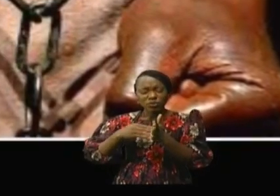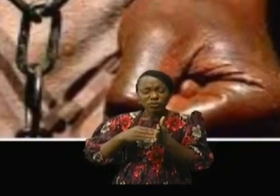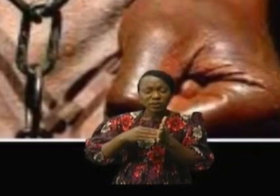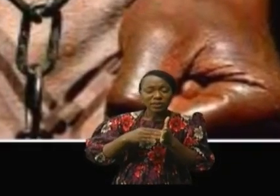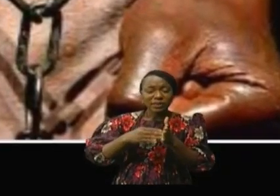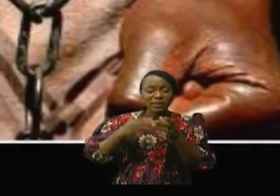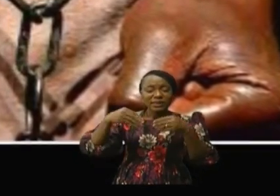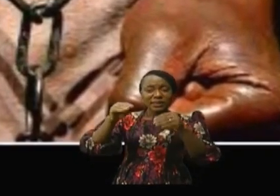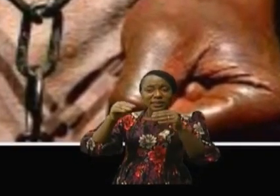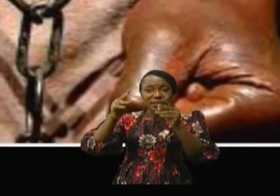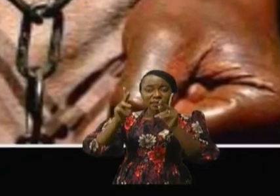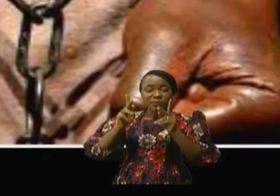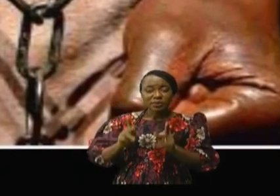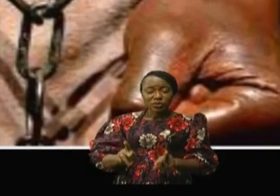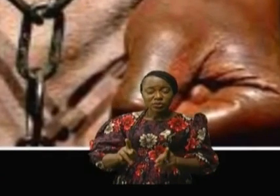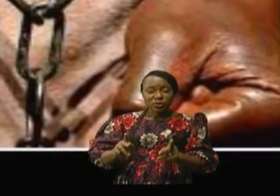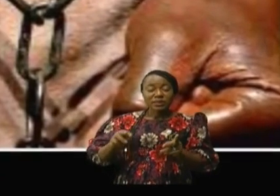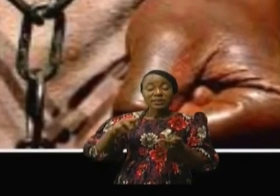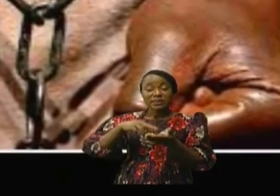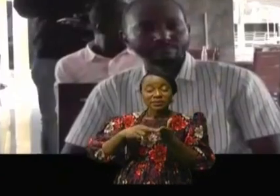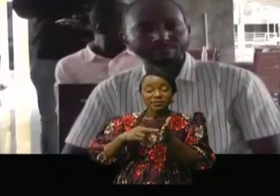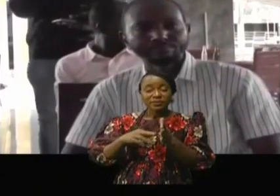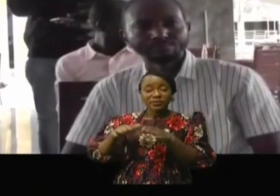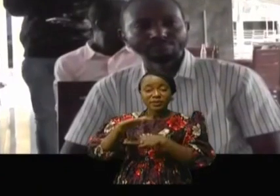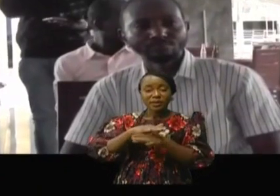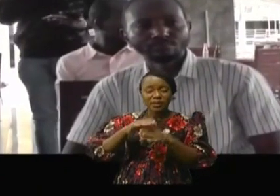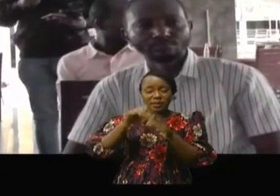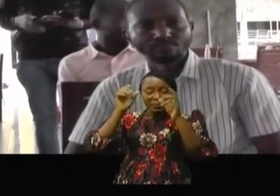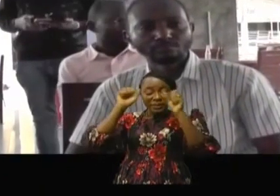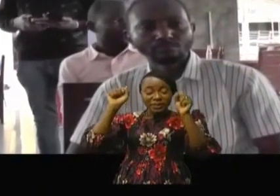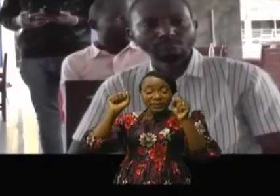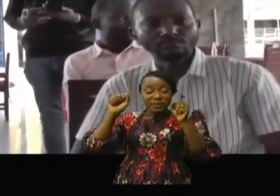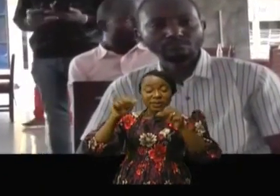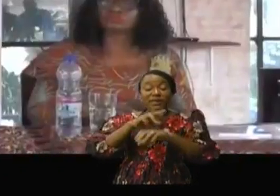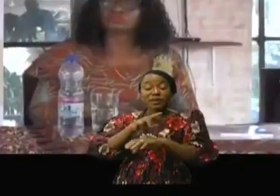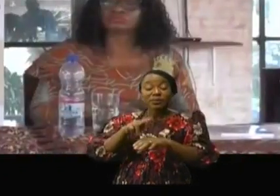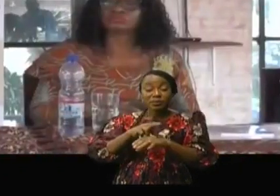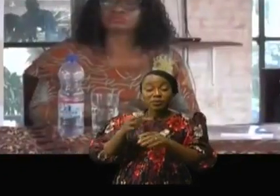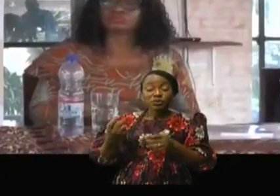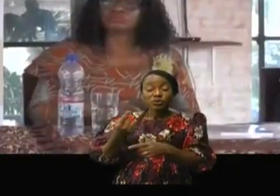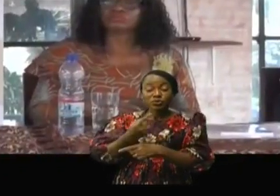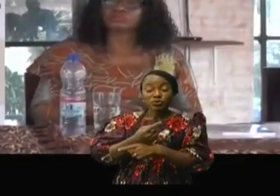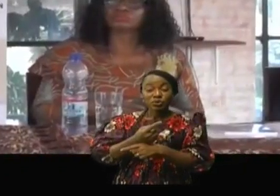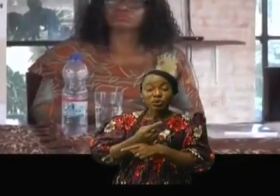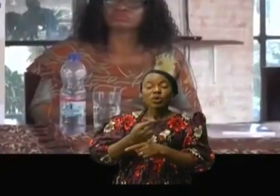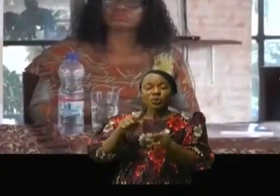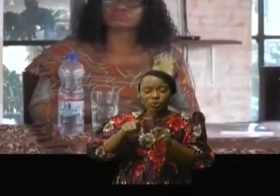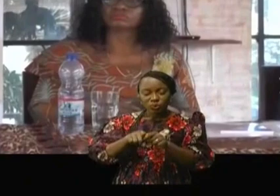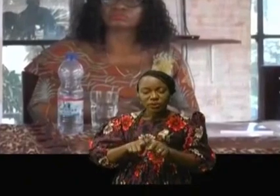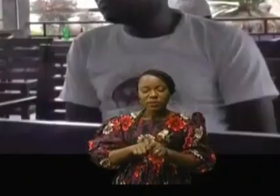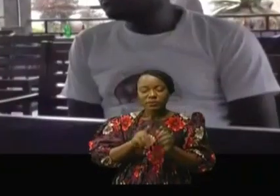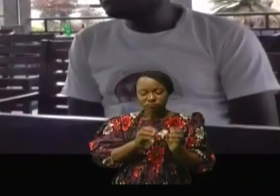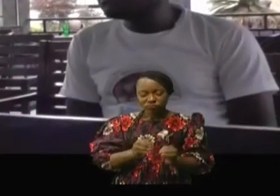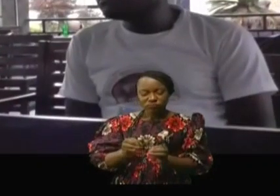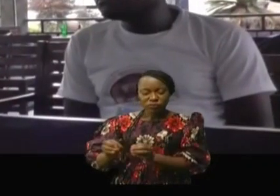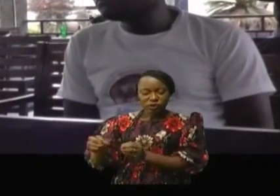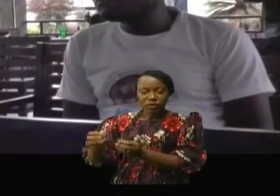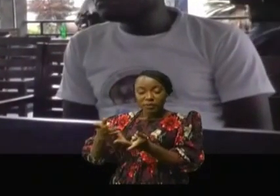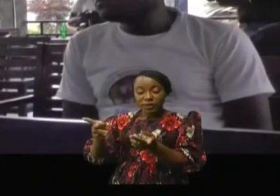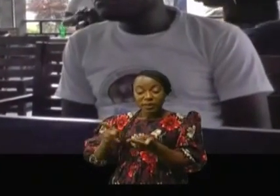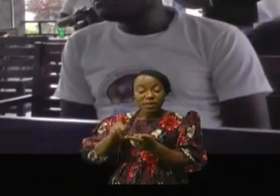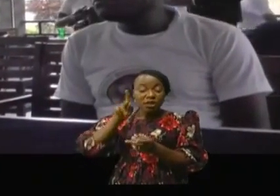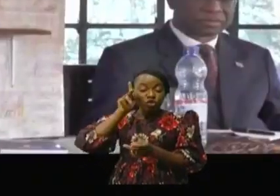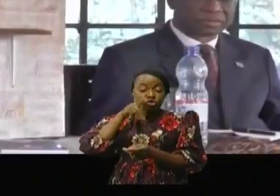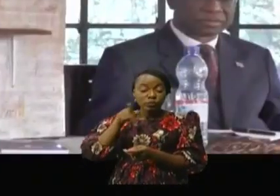personnes, APLTP, placée sous la présidence de la République, séjourne déjà dans la ville de Kisangani, province de la